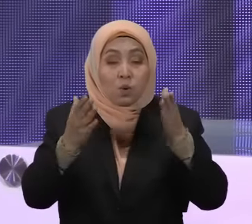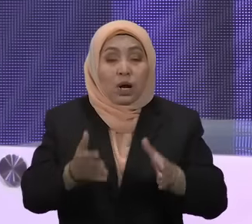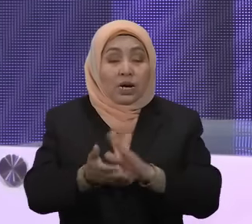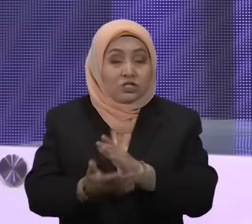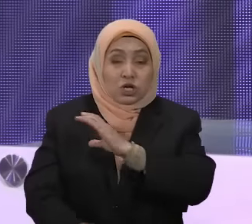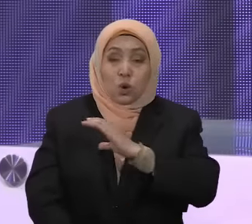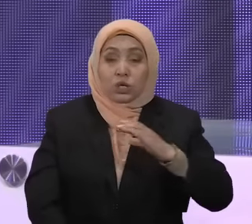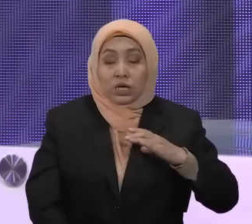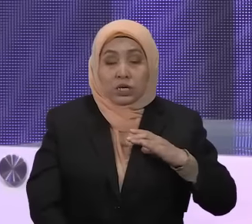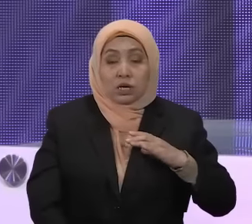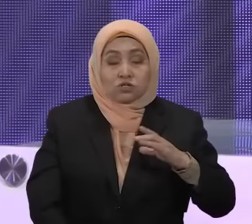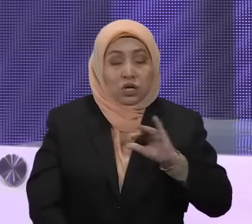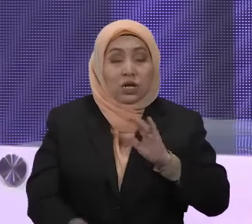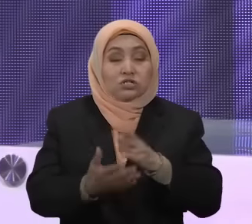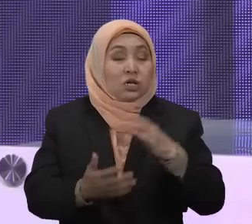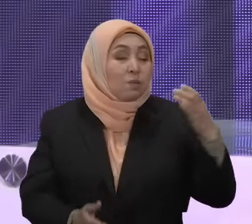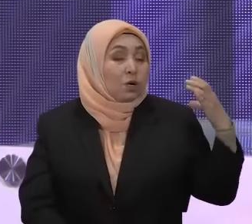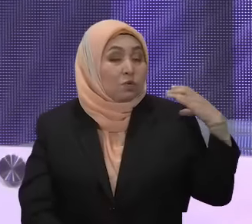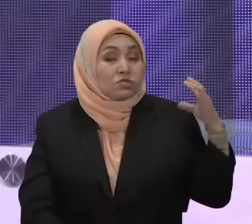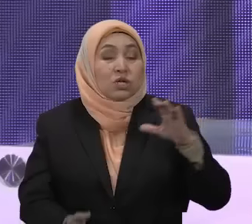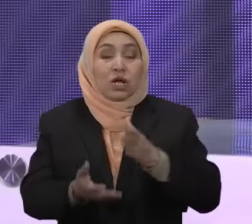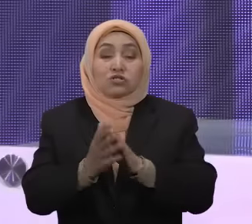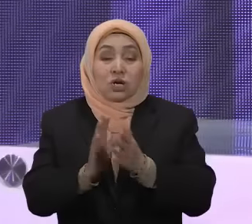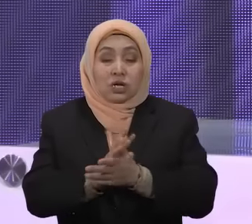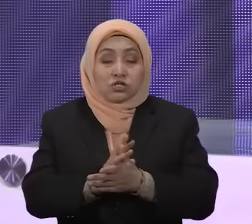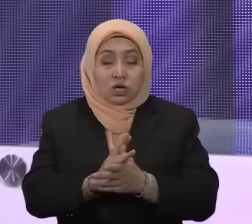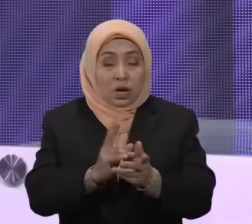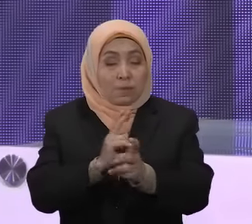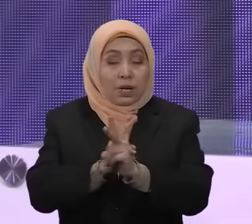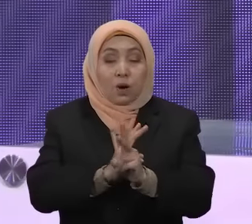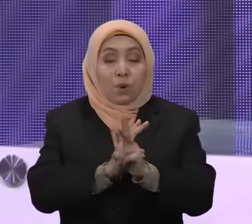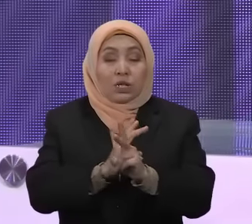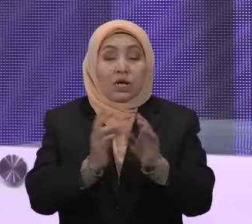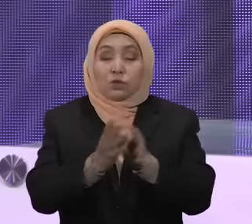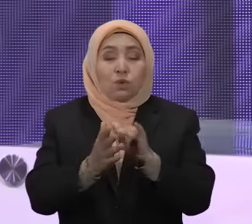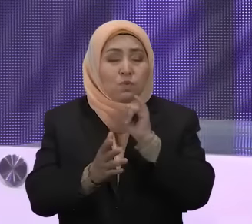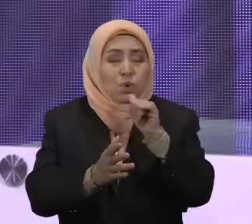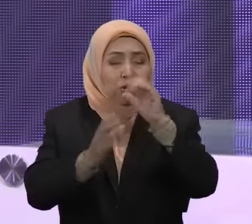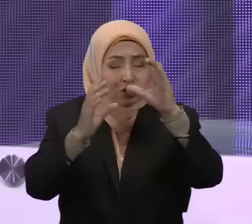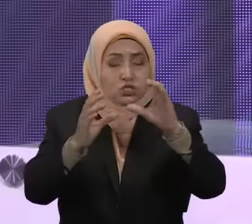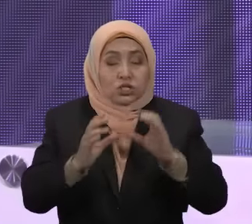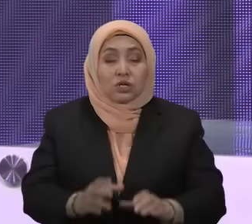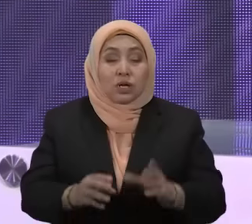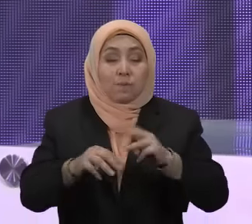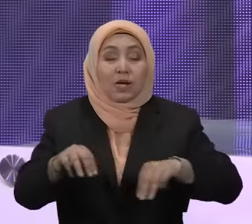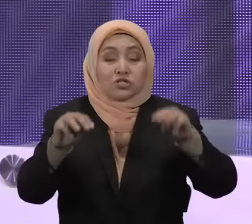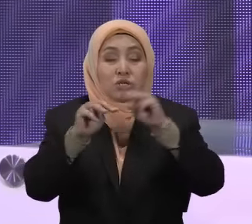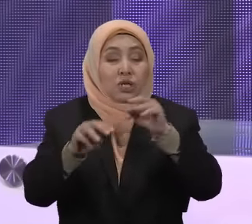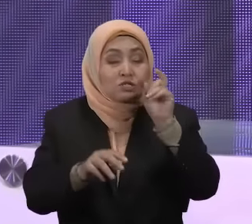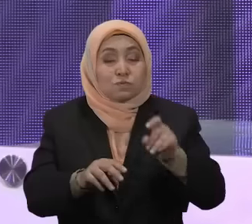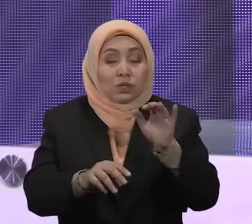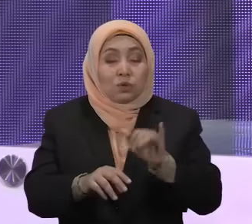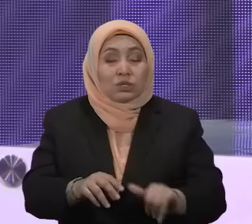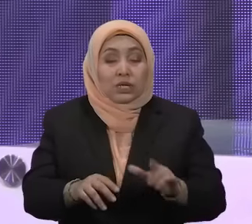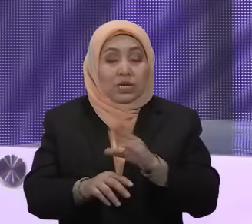AJK. Kan? Saya nak jadi pengerusi, saya nak mengawal keadaan. Itu bukan ciri masjid yang sepatutnya,